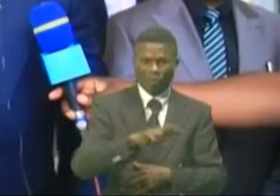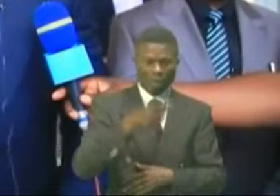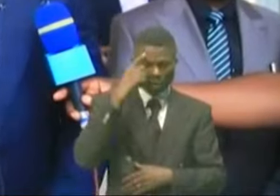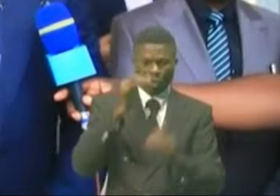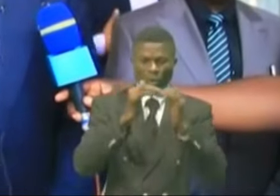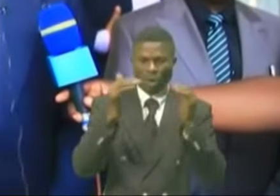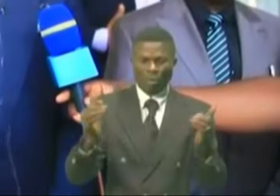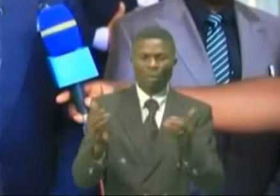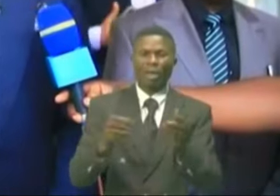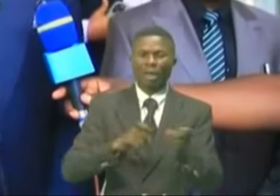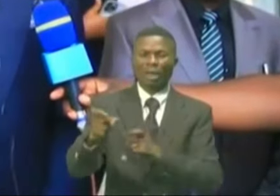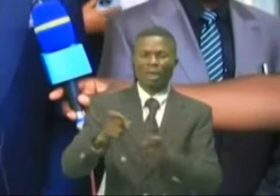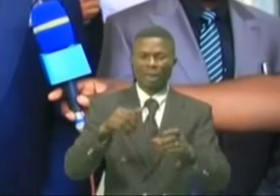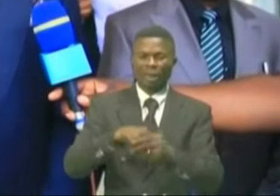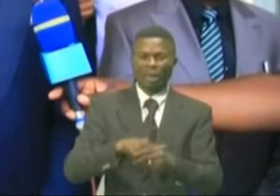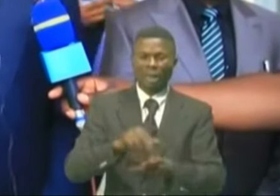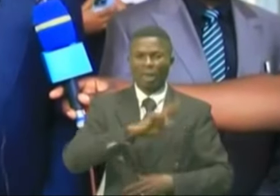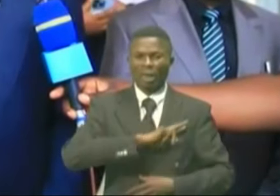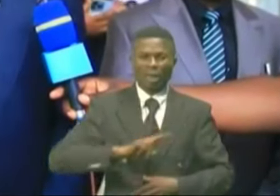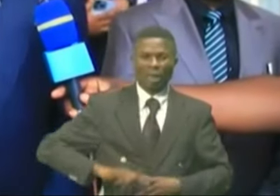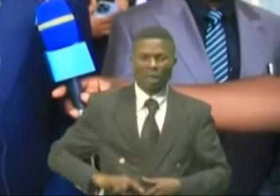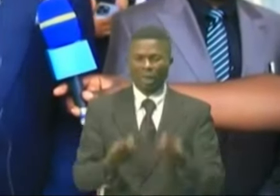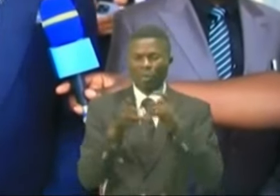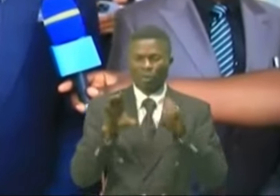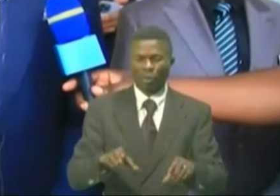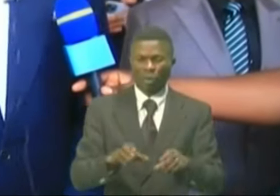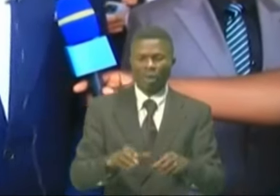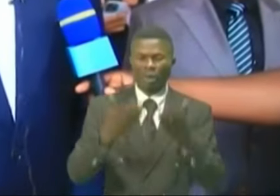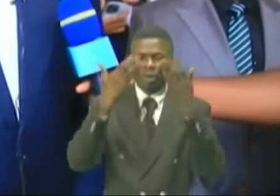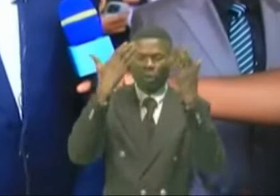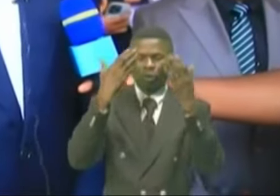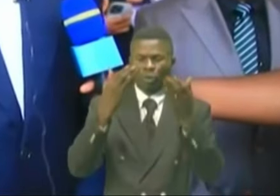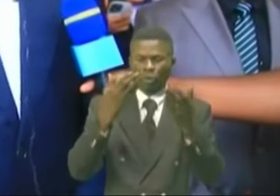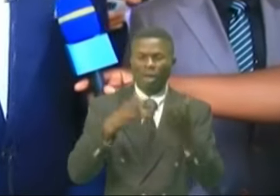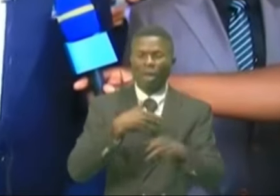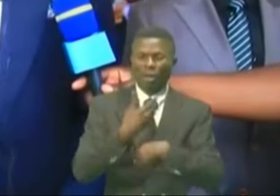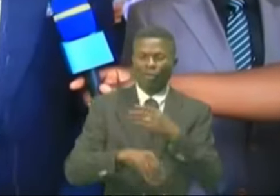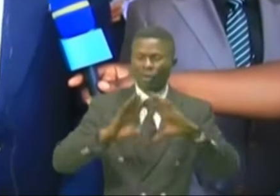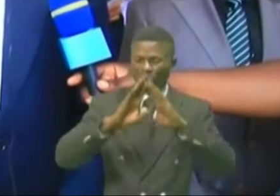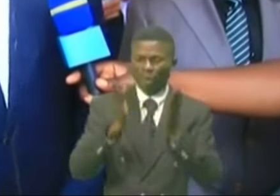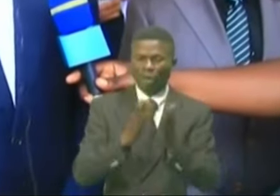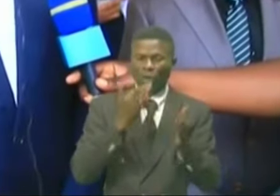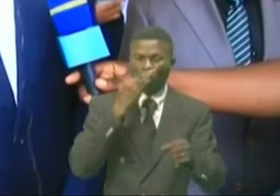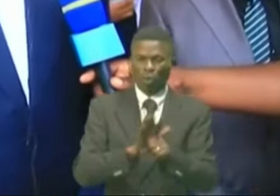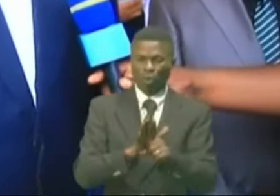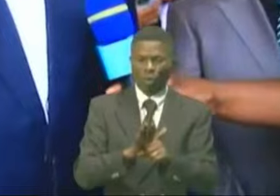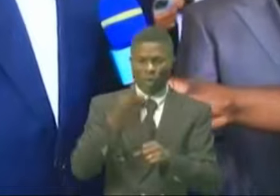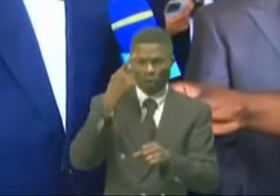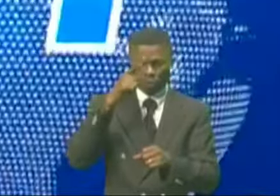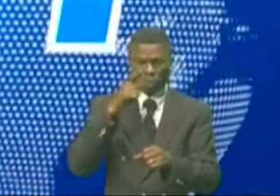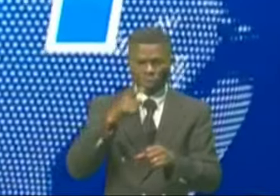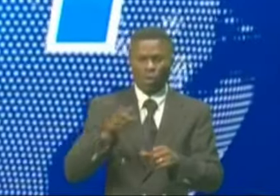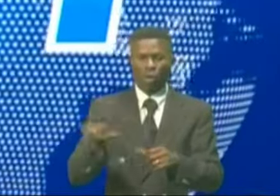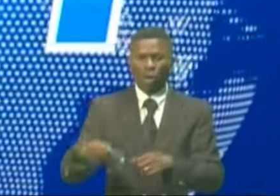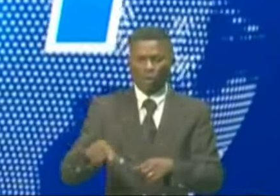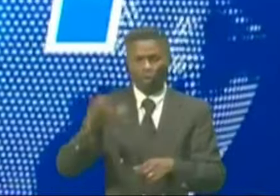paix règne en ces lieux et que l'Éternel accomplisse tout ce qu'il a promis pour cette